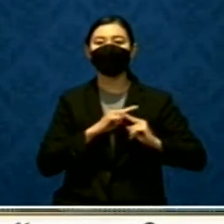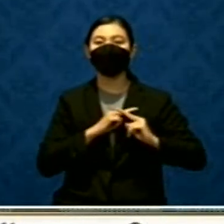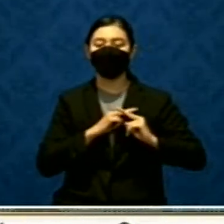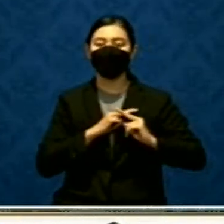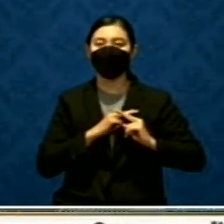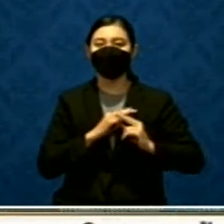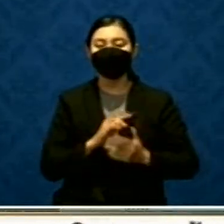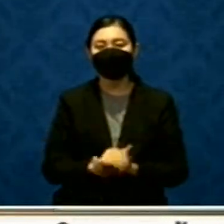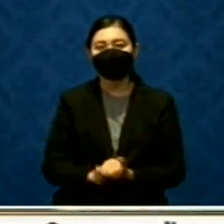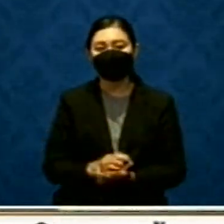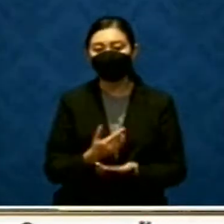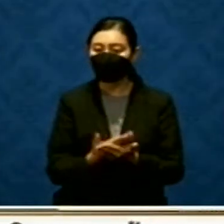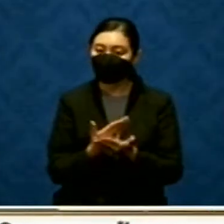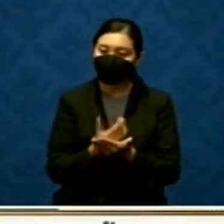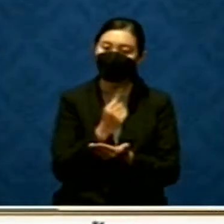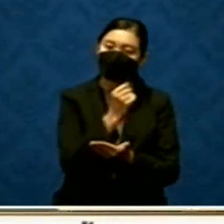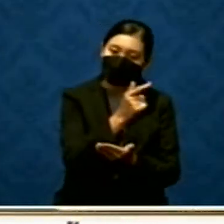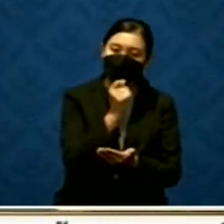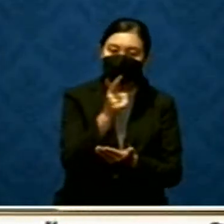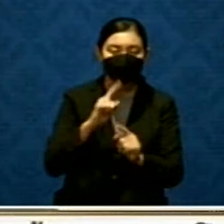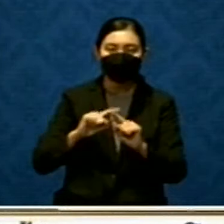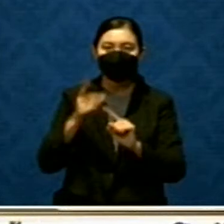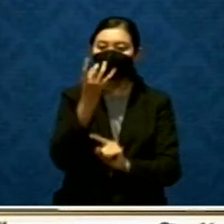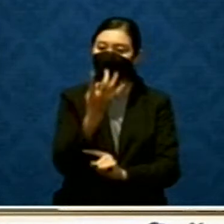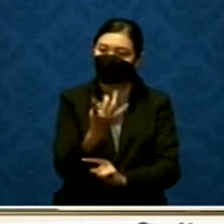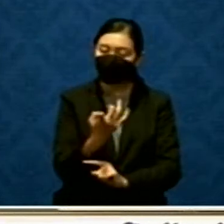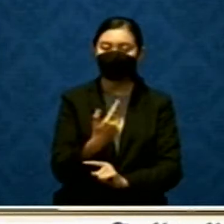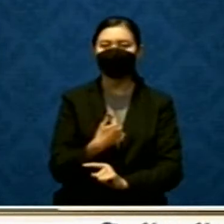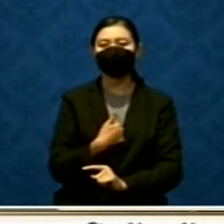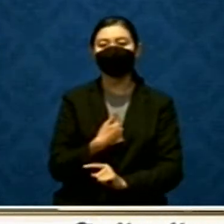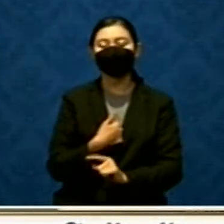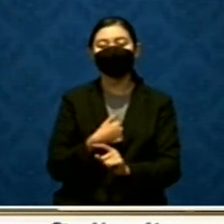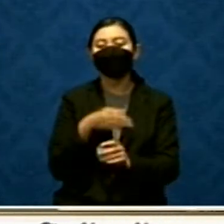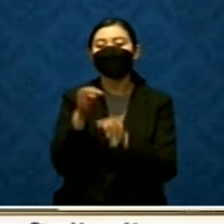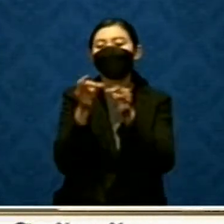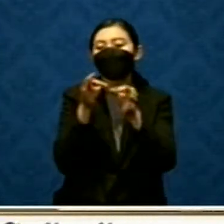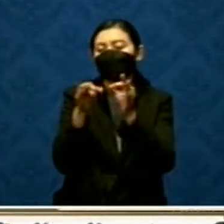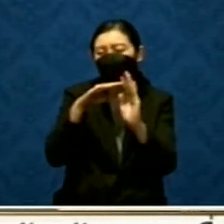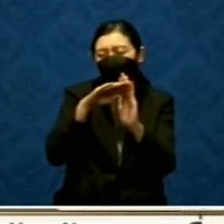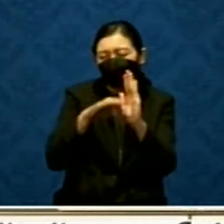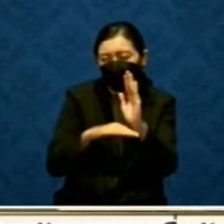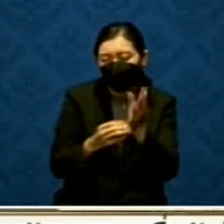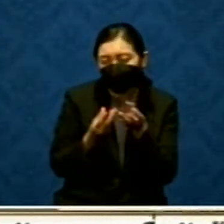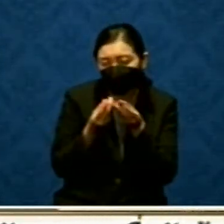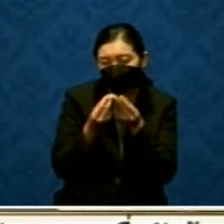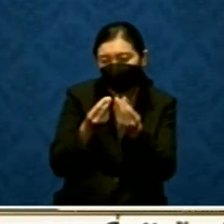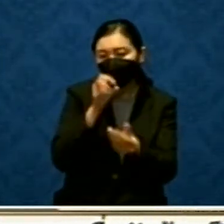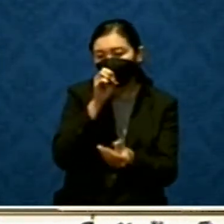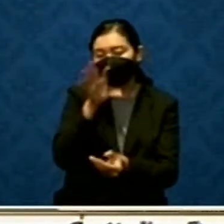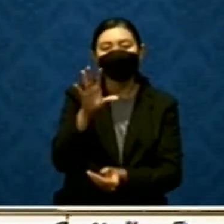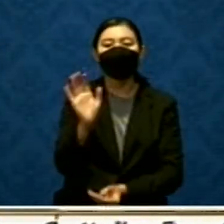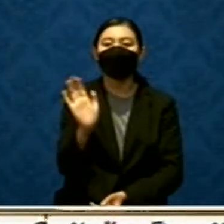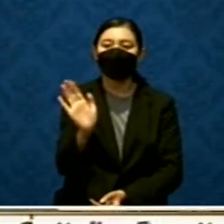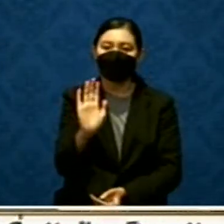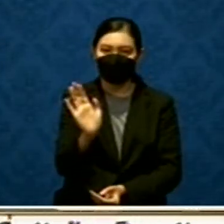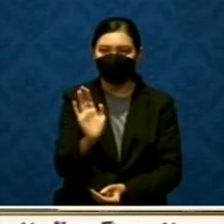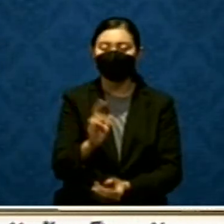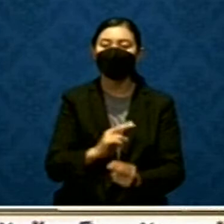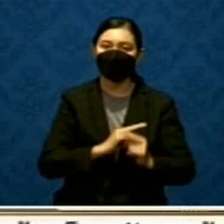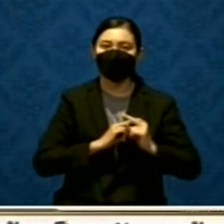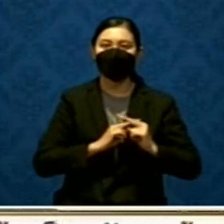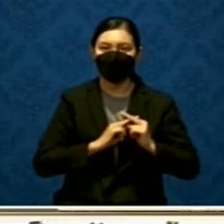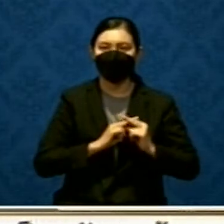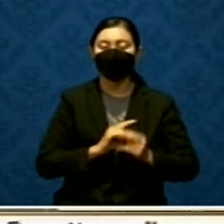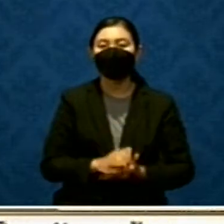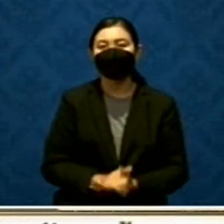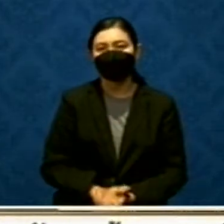งก็คิดว่าคงไม่ต้องมารายงานต่อท่านสมาชิกนะครับสำหรับประเด็นที่ว่า